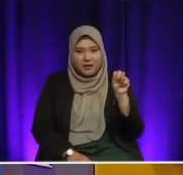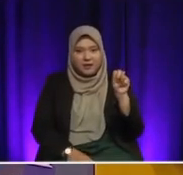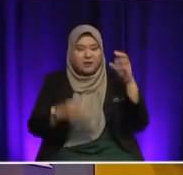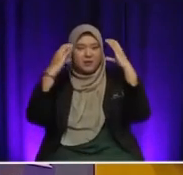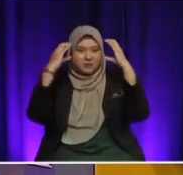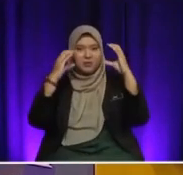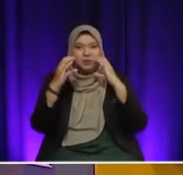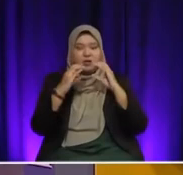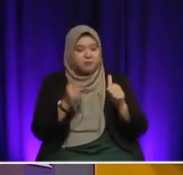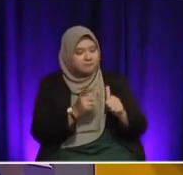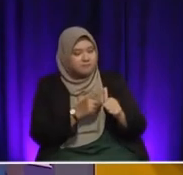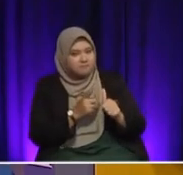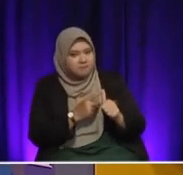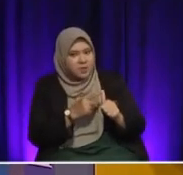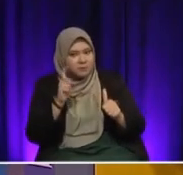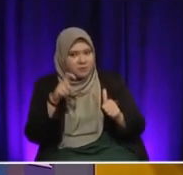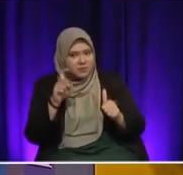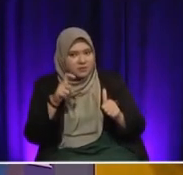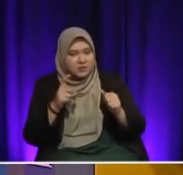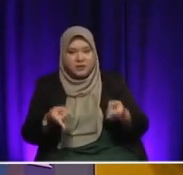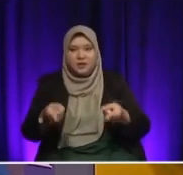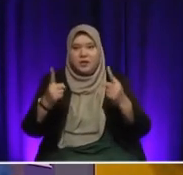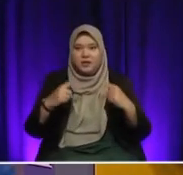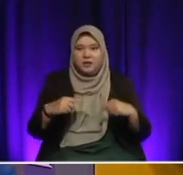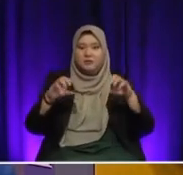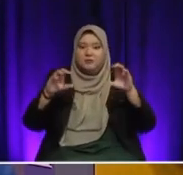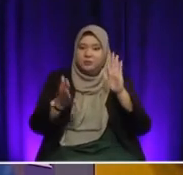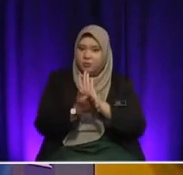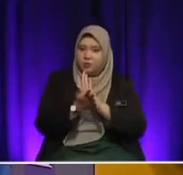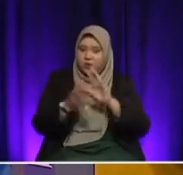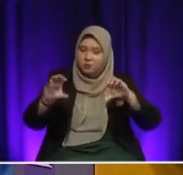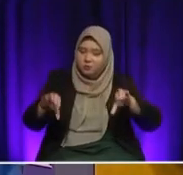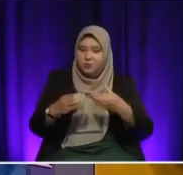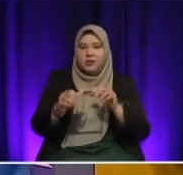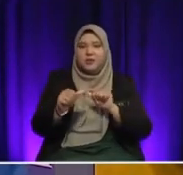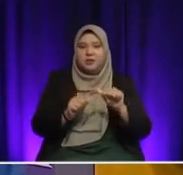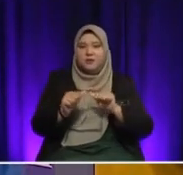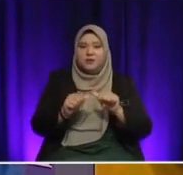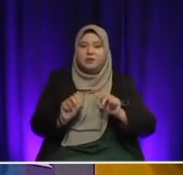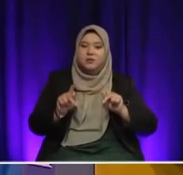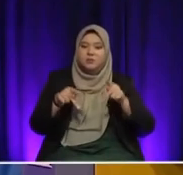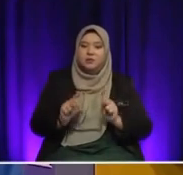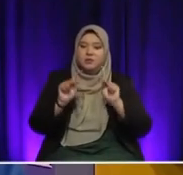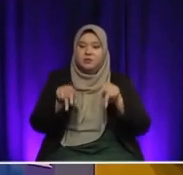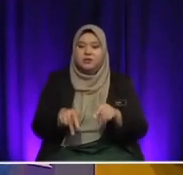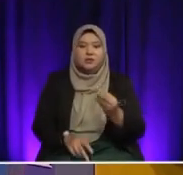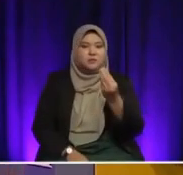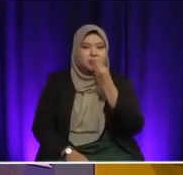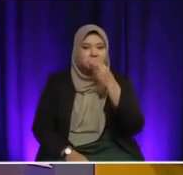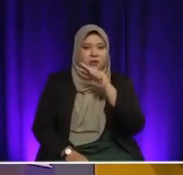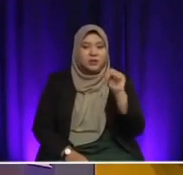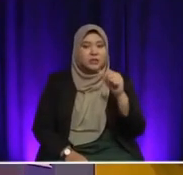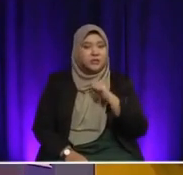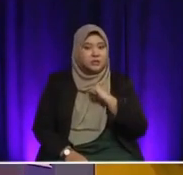Sebab percaya tahu tak, pengalaman tu sangat membantu mereka semasa menjawab. Sebab saya pernah ada murid bila saya tak sempat nak